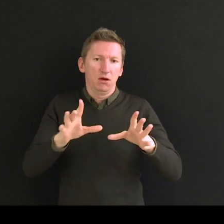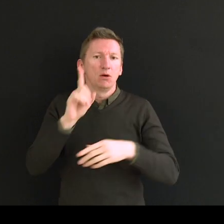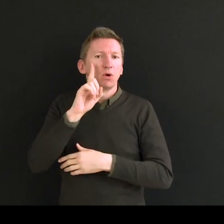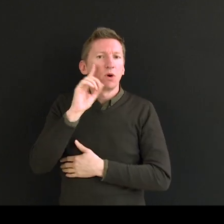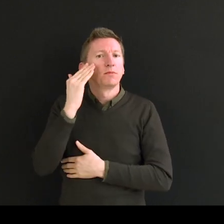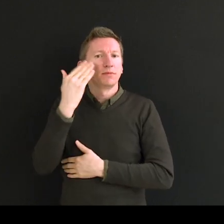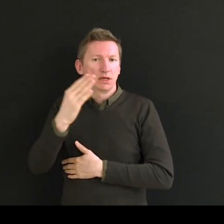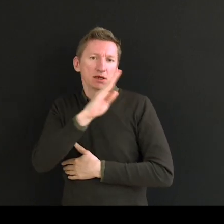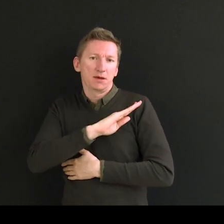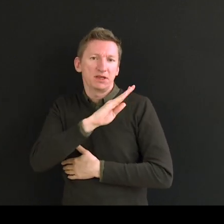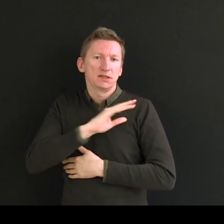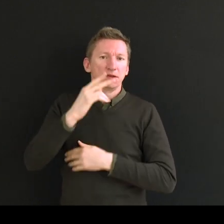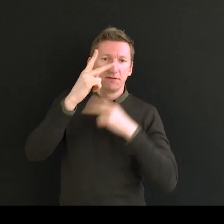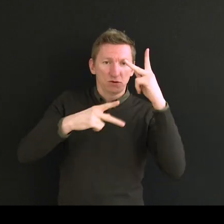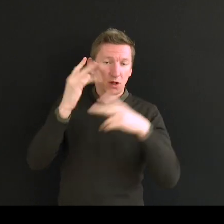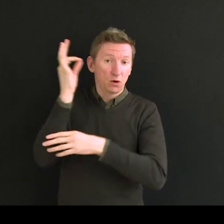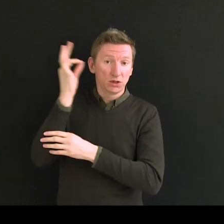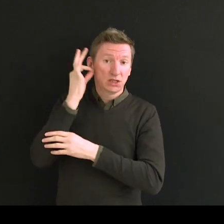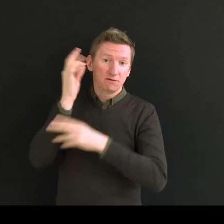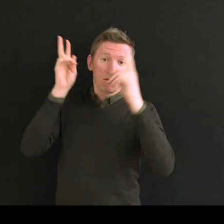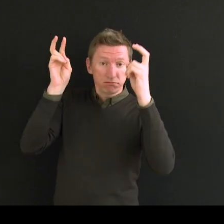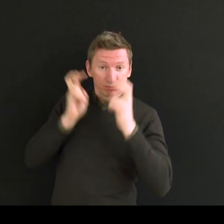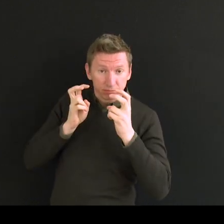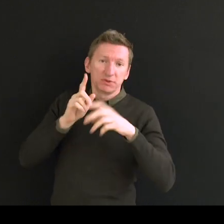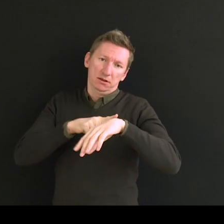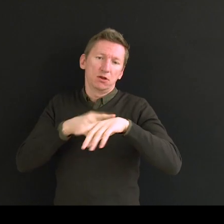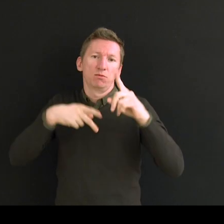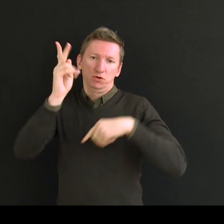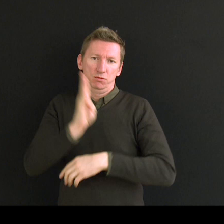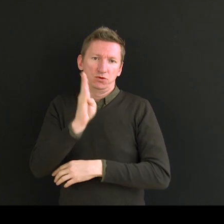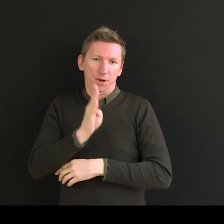demande plus de temps quand la capacité visuelle et auditive est déficiente.